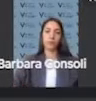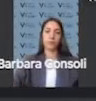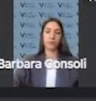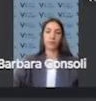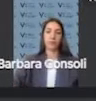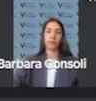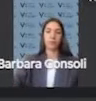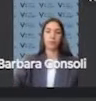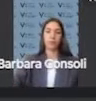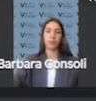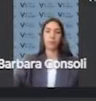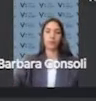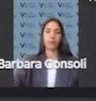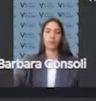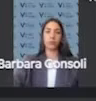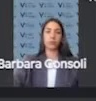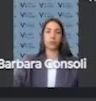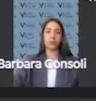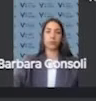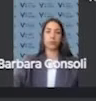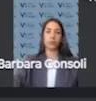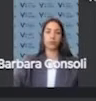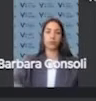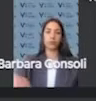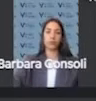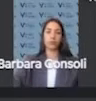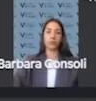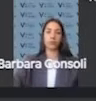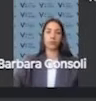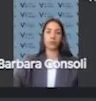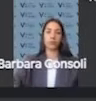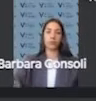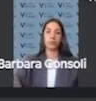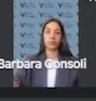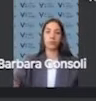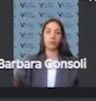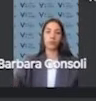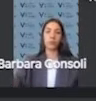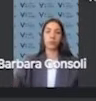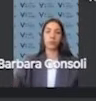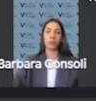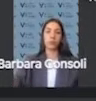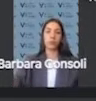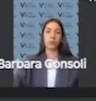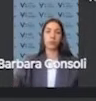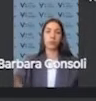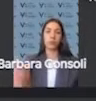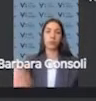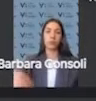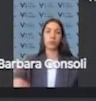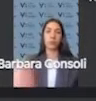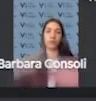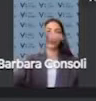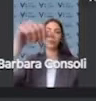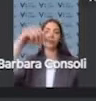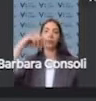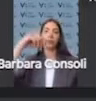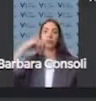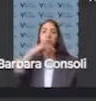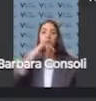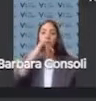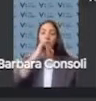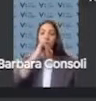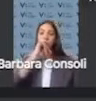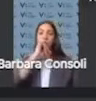Altri in più vi consentiranno di acquisire quel bagaglio tecnico-giuridico che,